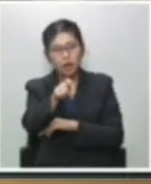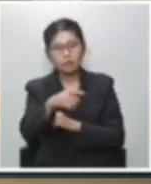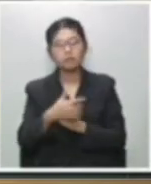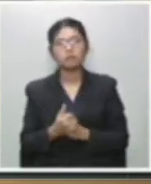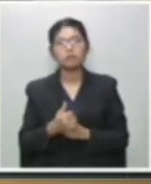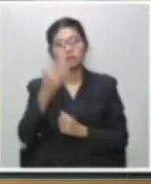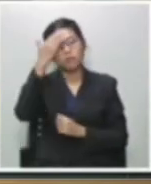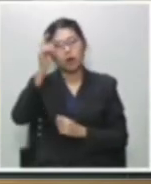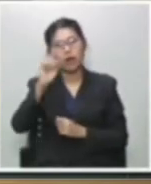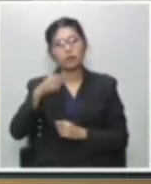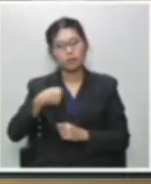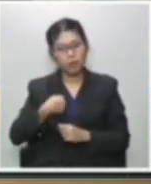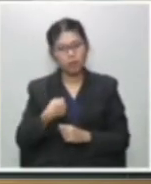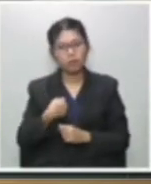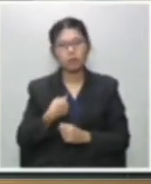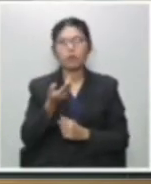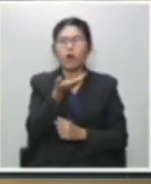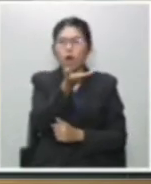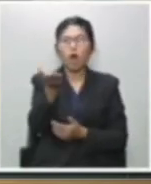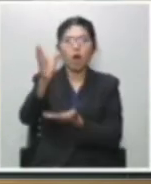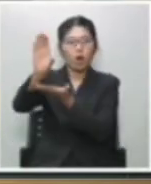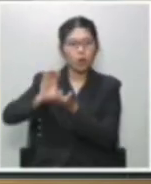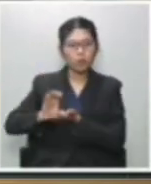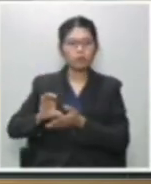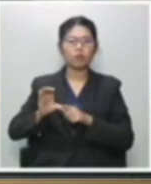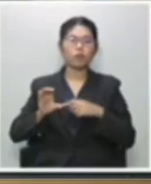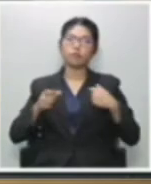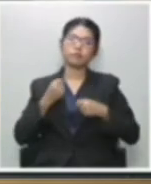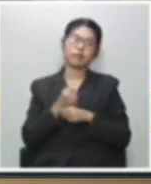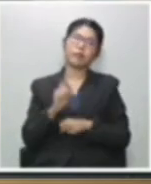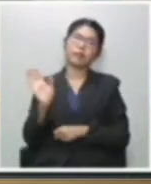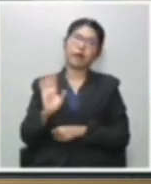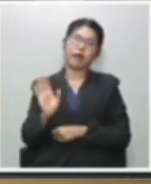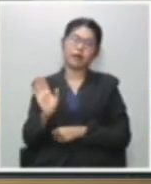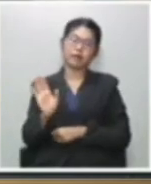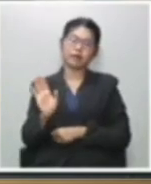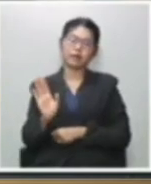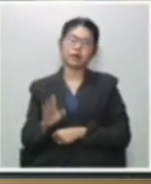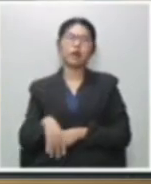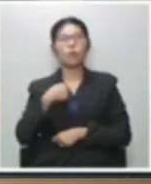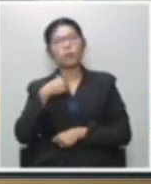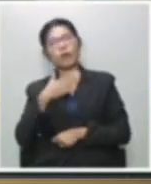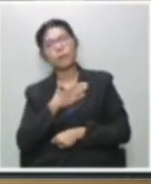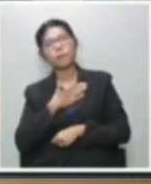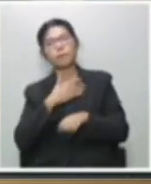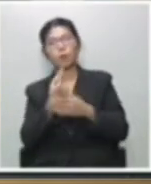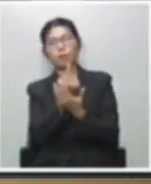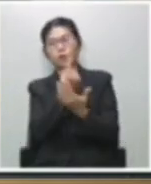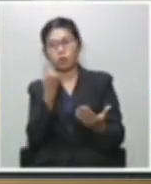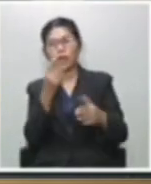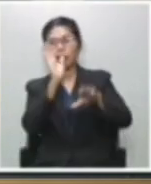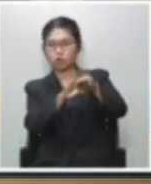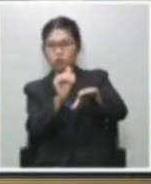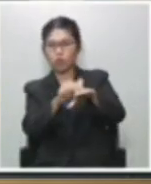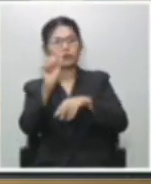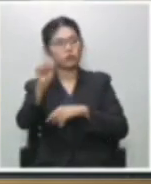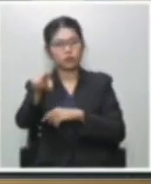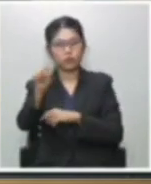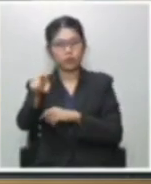พราะว่าจะให้ผมมาลองของงบนั้นผมรู้ว่าไม่สามารถกระทำได้ก็ได้แต่เพียงมาติดตามเพื่อให้เร่งด่วนอย่างน้